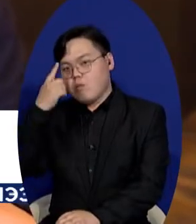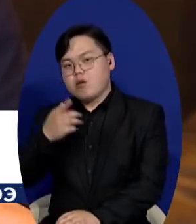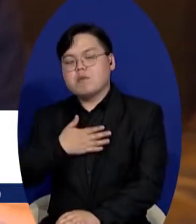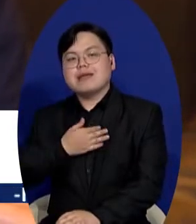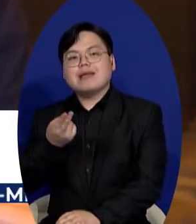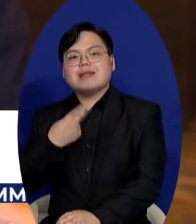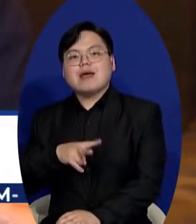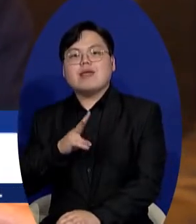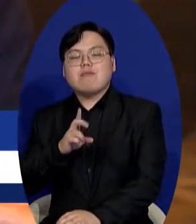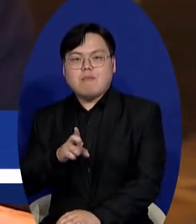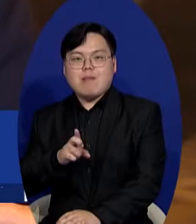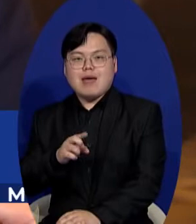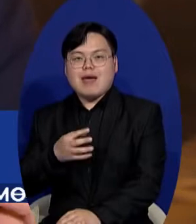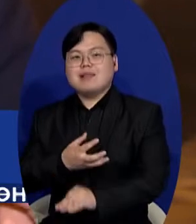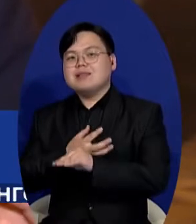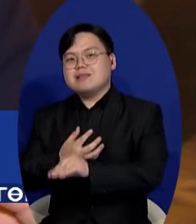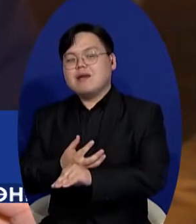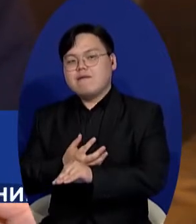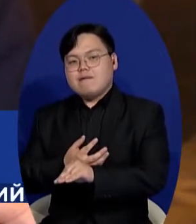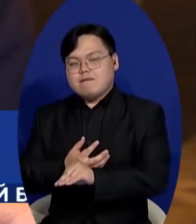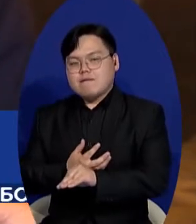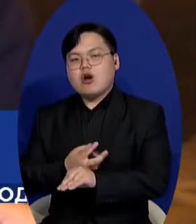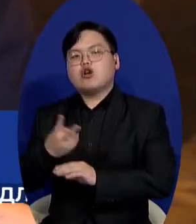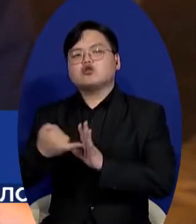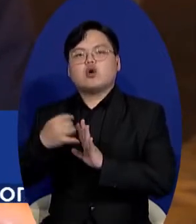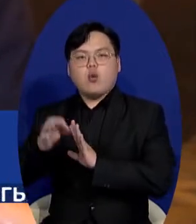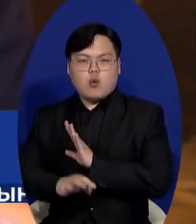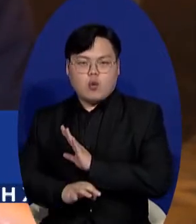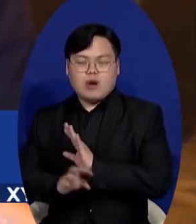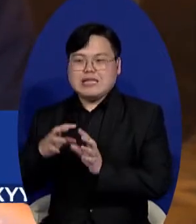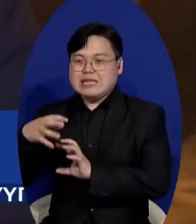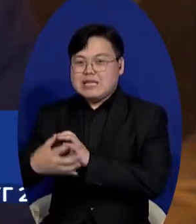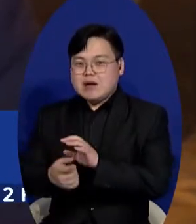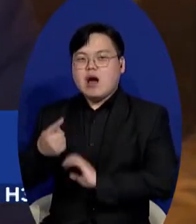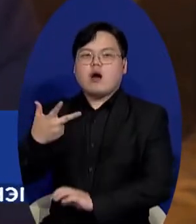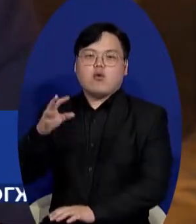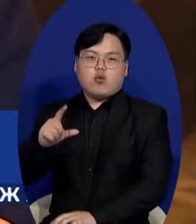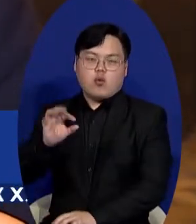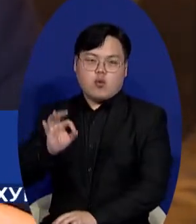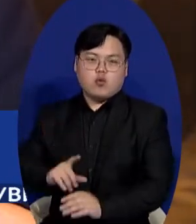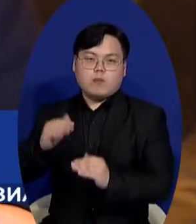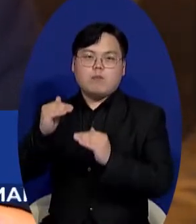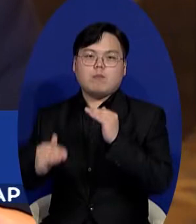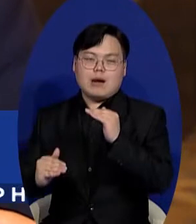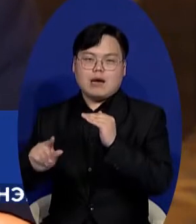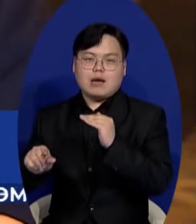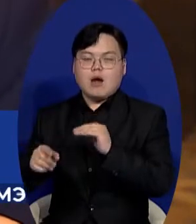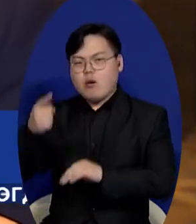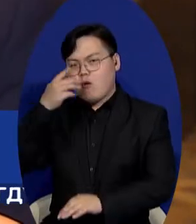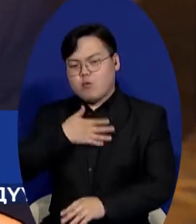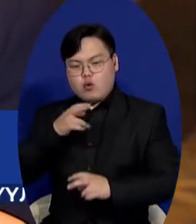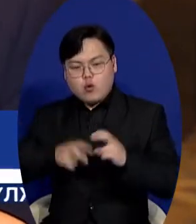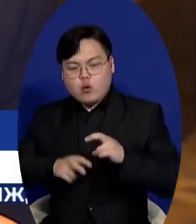бүтээгдэхүүн ноогдож байгаа тээвэр логистикийн зардал 26 байгаа байхгүй юу? Гэтэл эхний дундаж 13. Монгол үйлдвэр бариад бүтээн байгуулалт барих